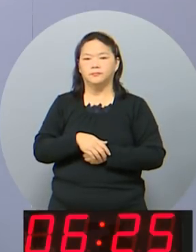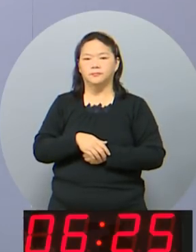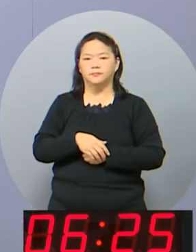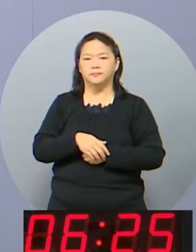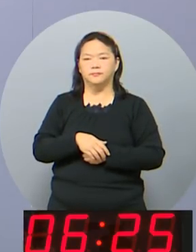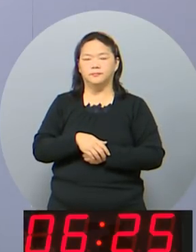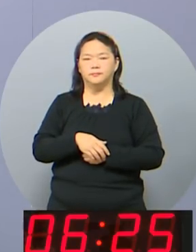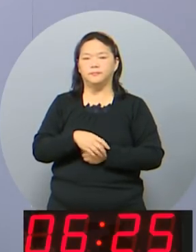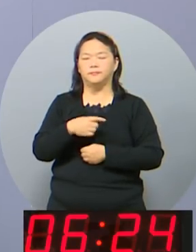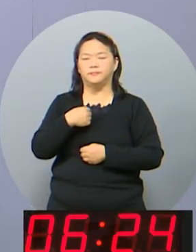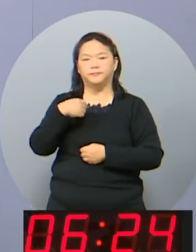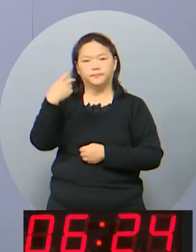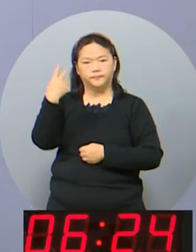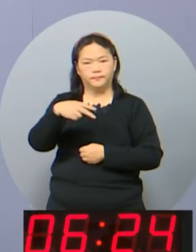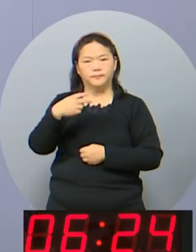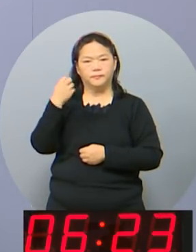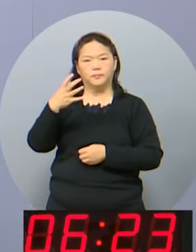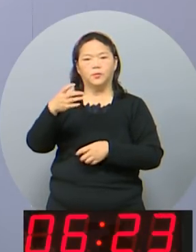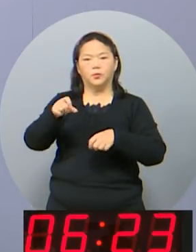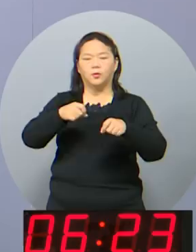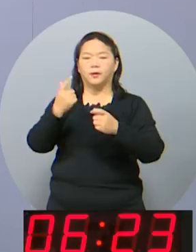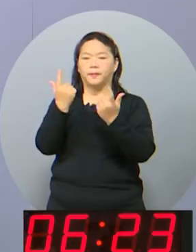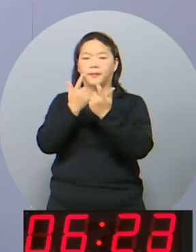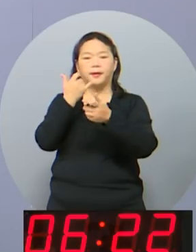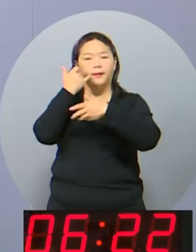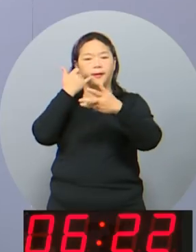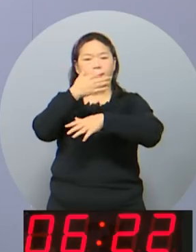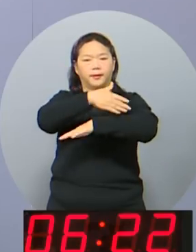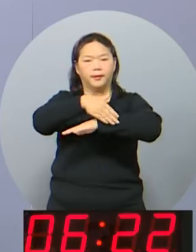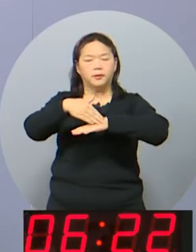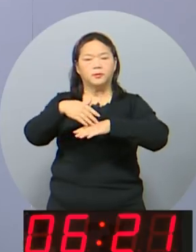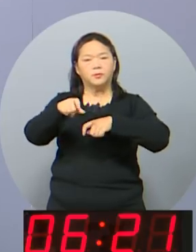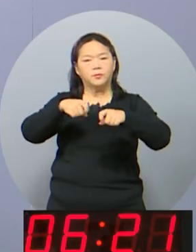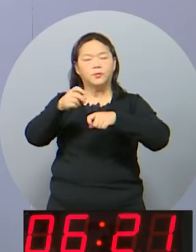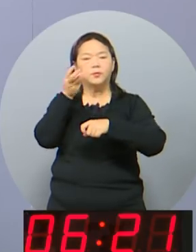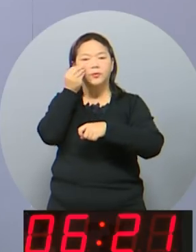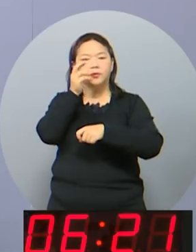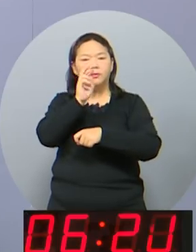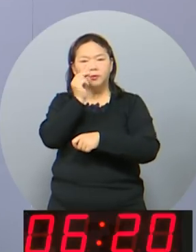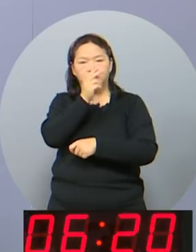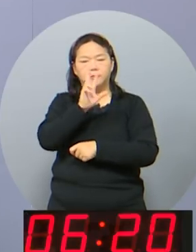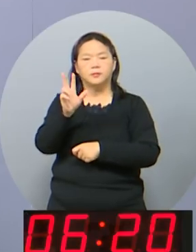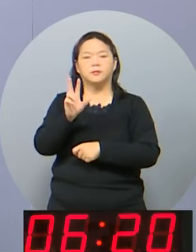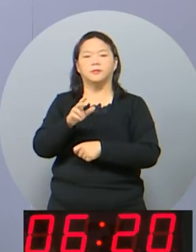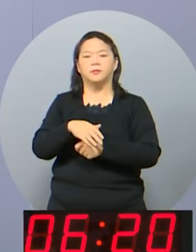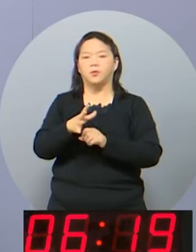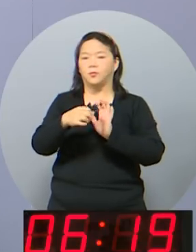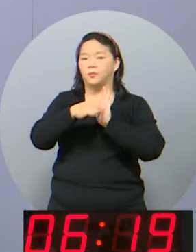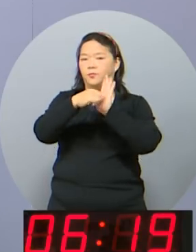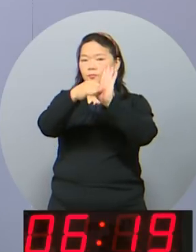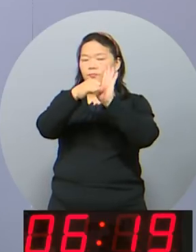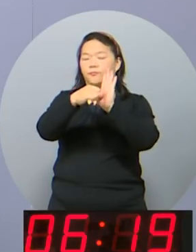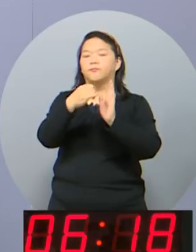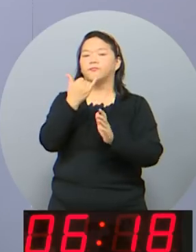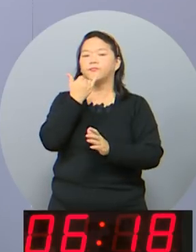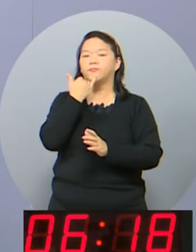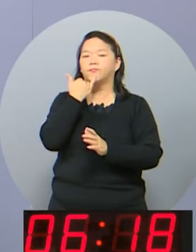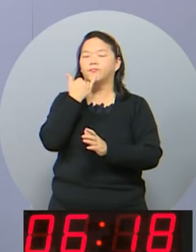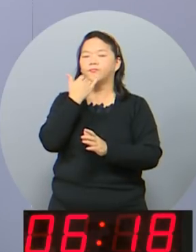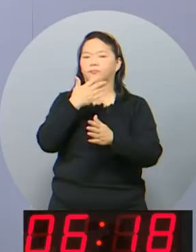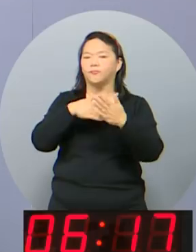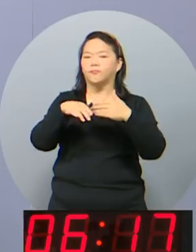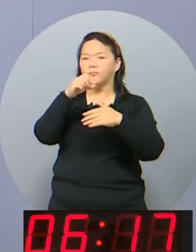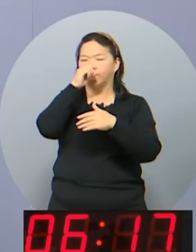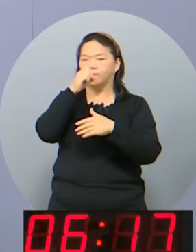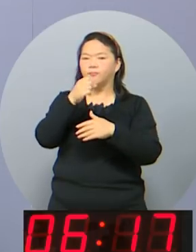们必须要重新规划北海岸的观光景点特色，让我们著名的北海岸地区的观光可以有更好